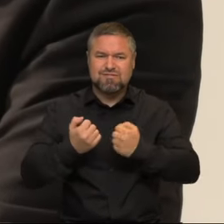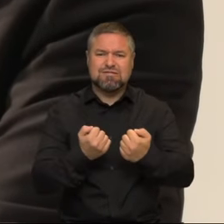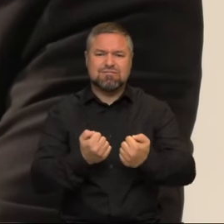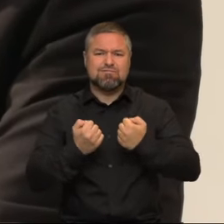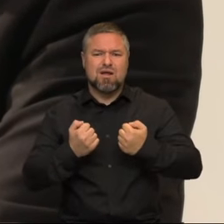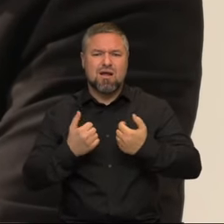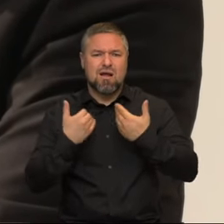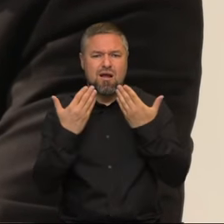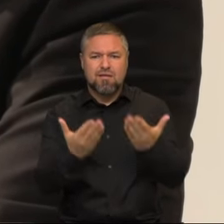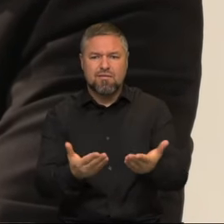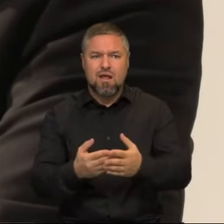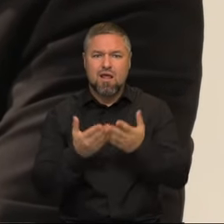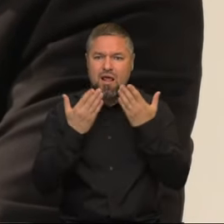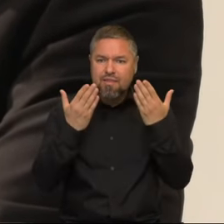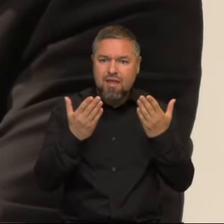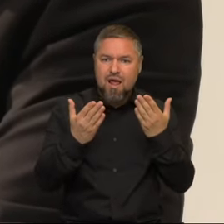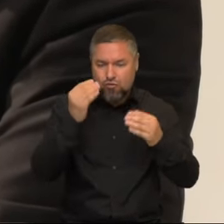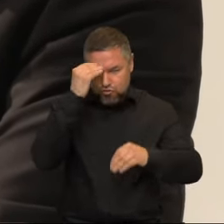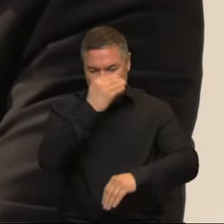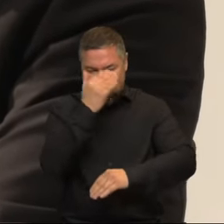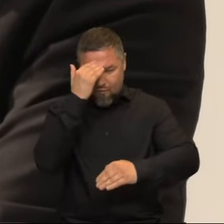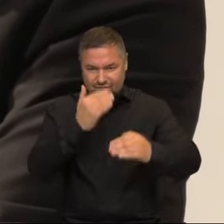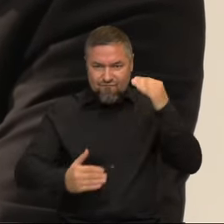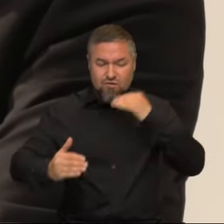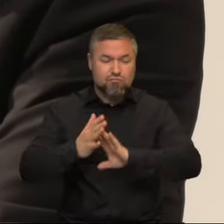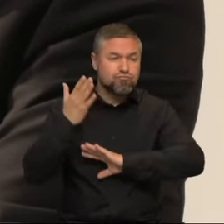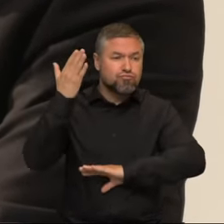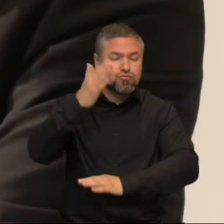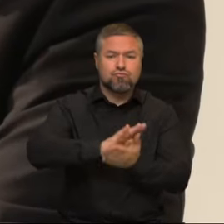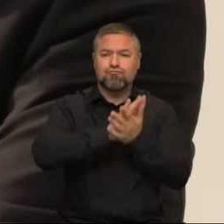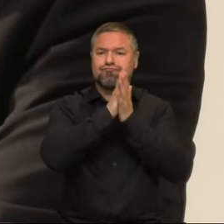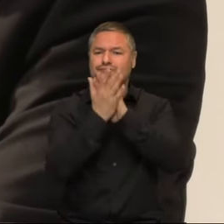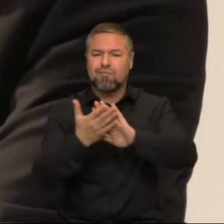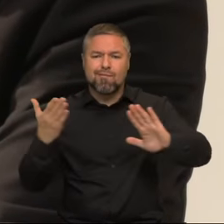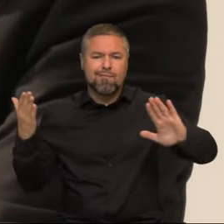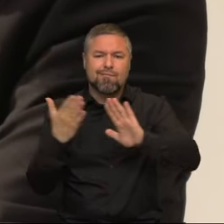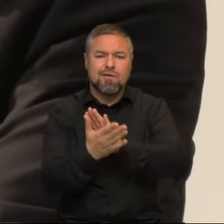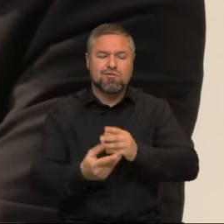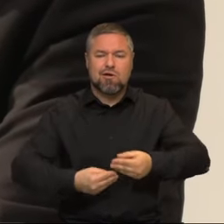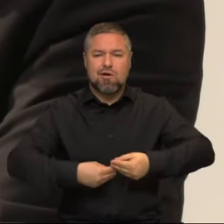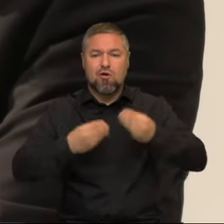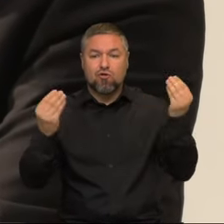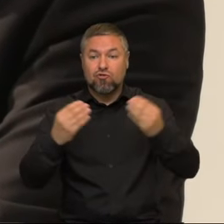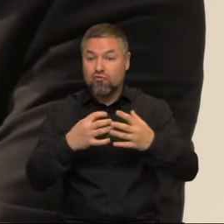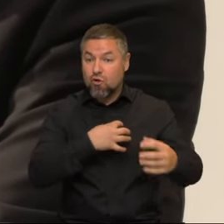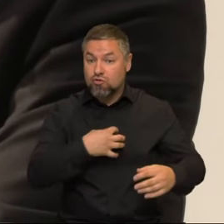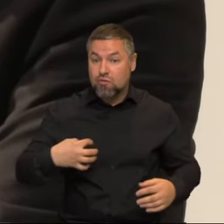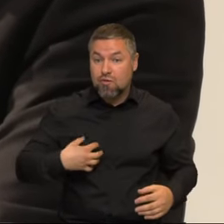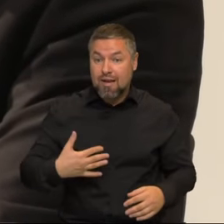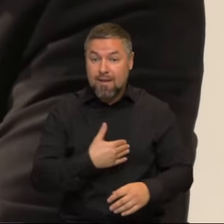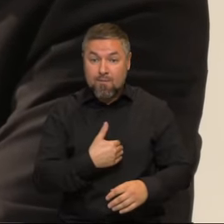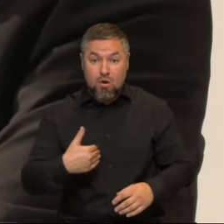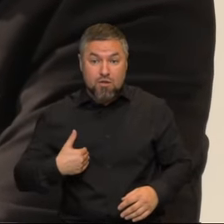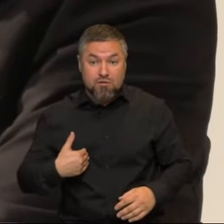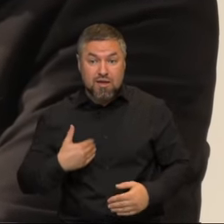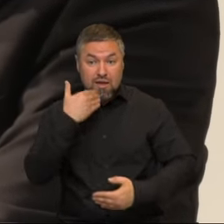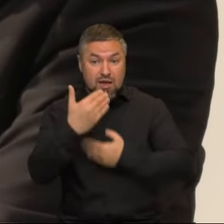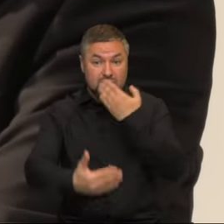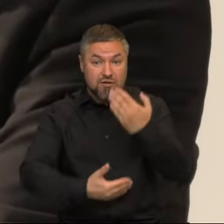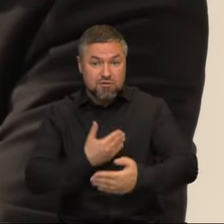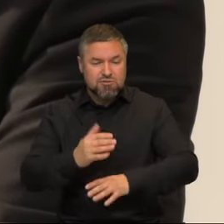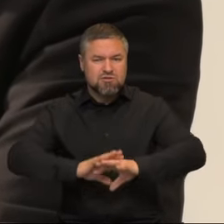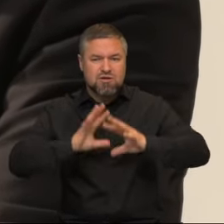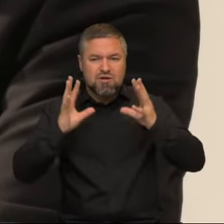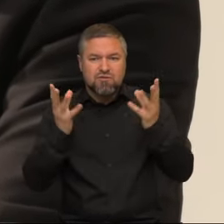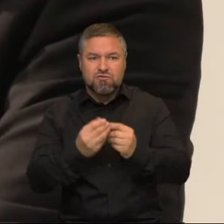wzmacniają potencjał naukowy szkół wyższych, w przyszłości przełożą się bezpośrednio na rozwój gospodarczy Polski. Życzę Państwu